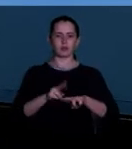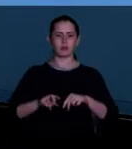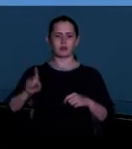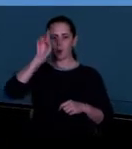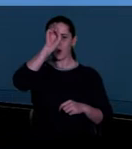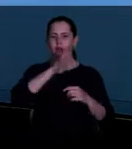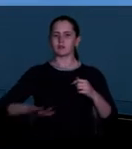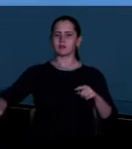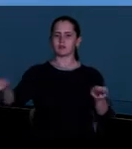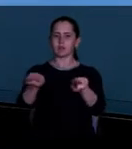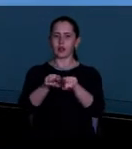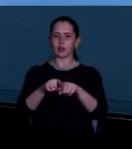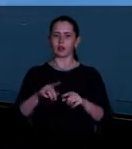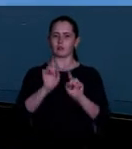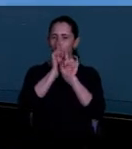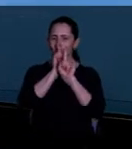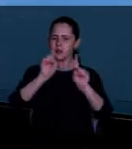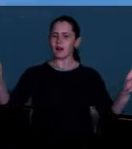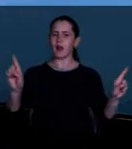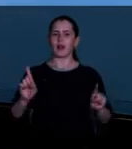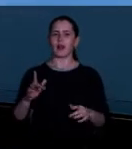стране, где есть такие уникальные